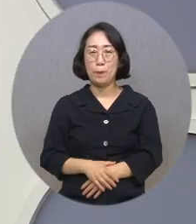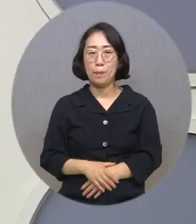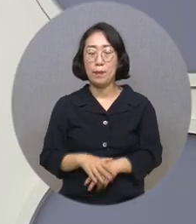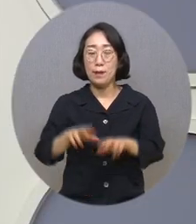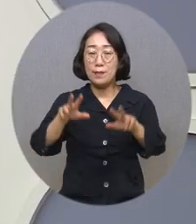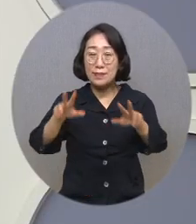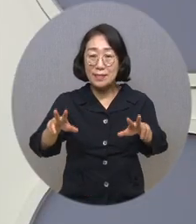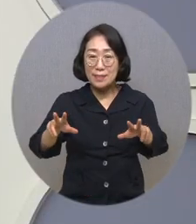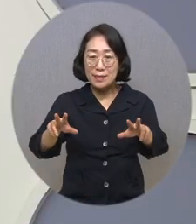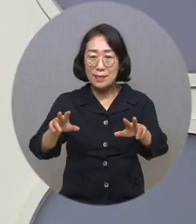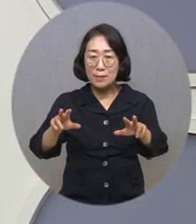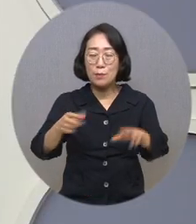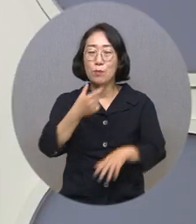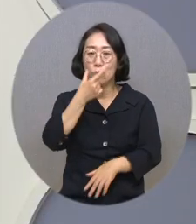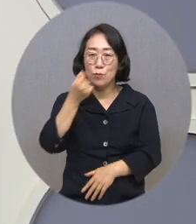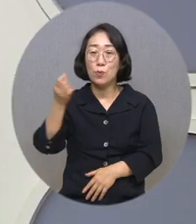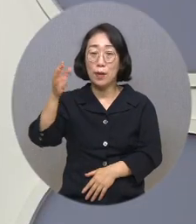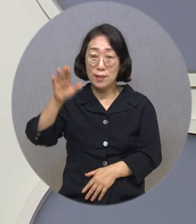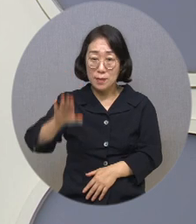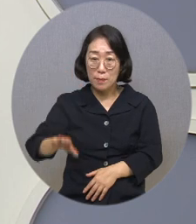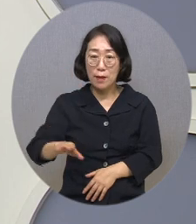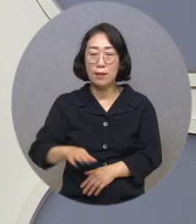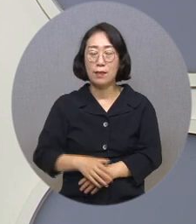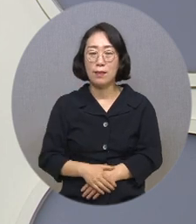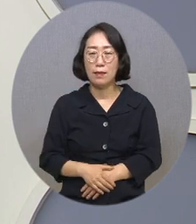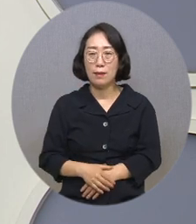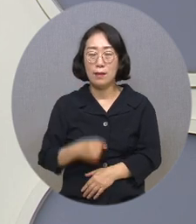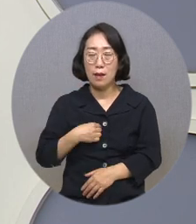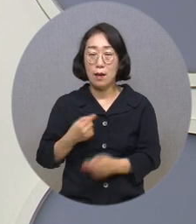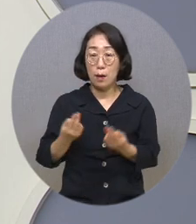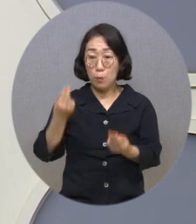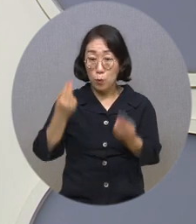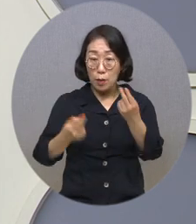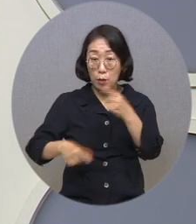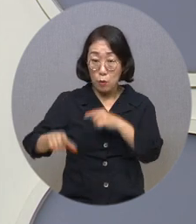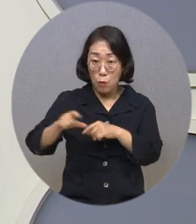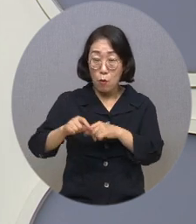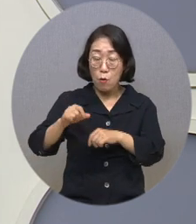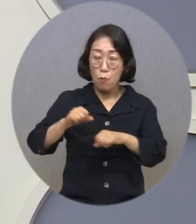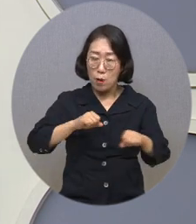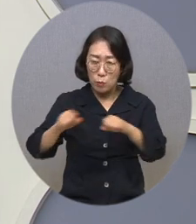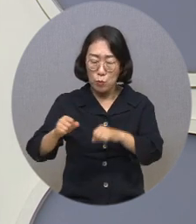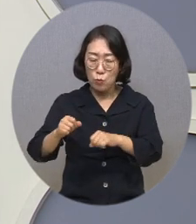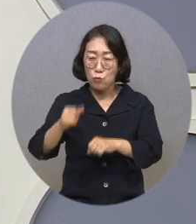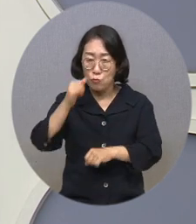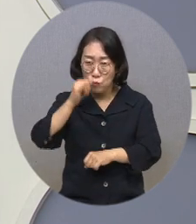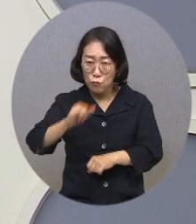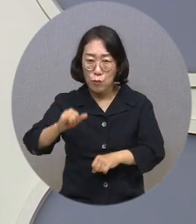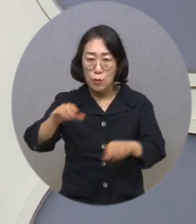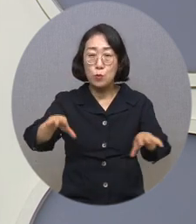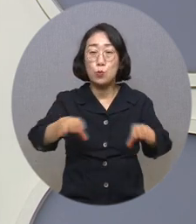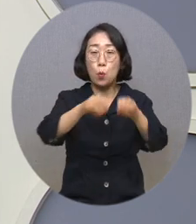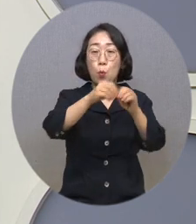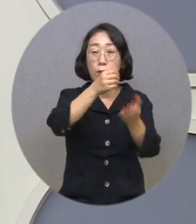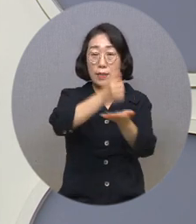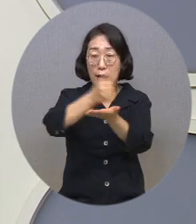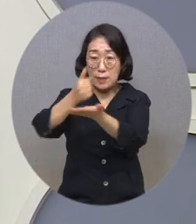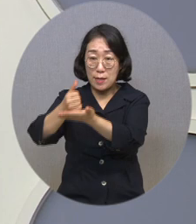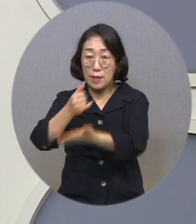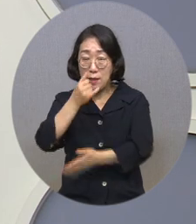저도 조금 부족한데요. 예. 다만 이제 저보다 훌륭한 총장님들이 많이 계시는데 제가 이제 그걸 맡게 된